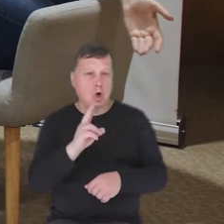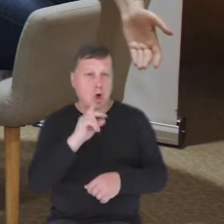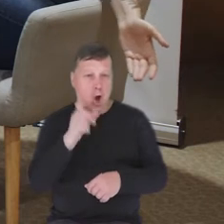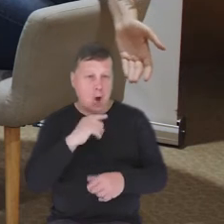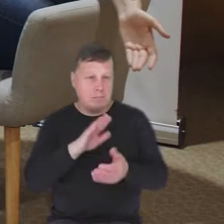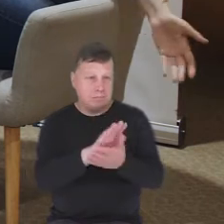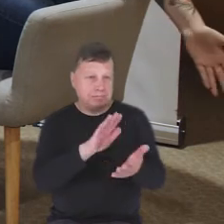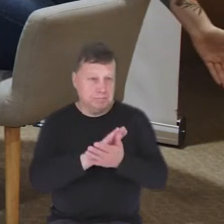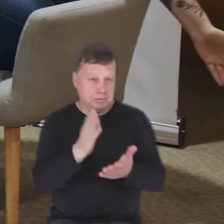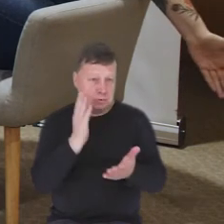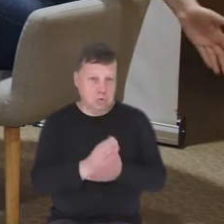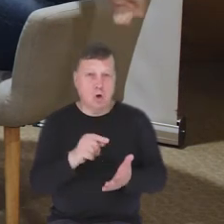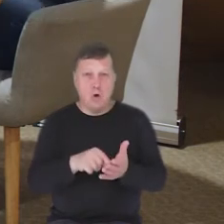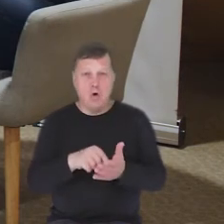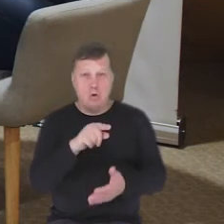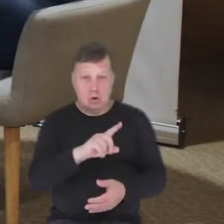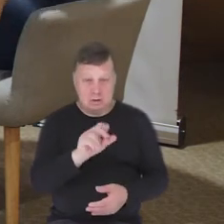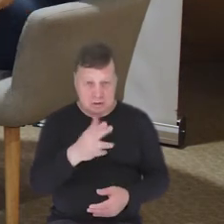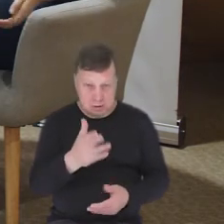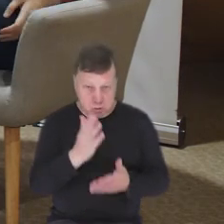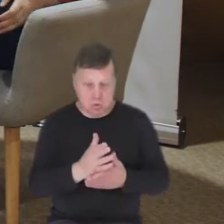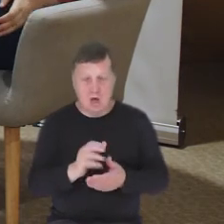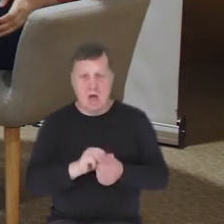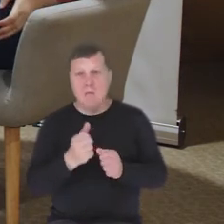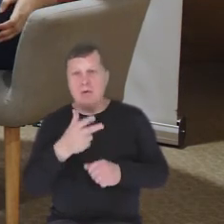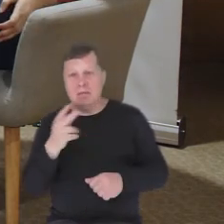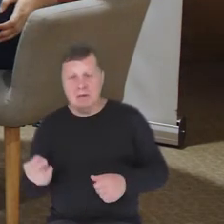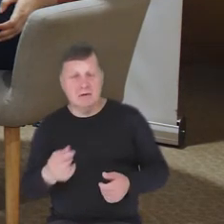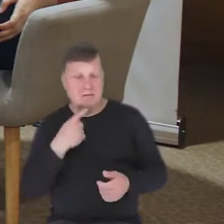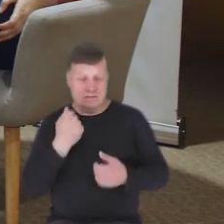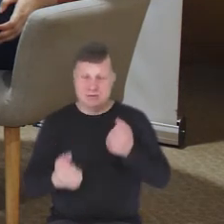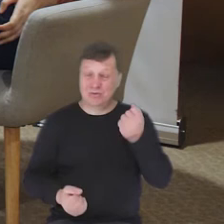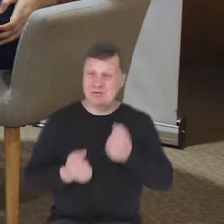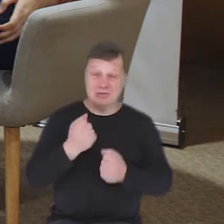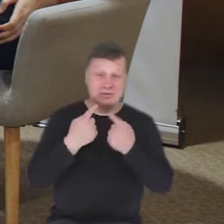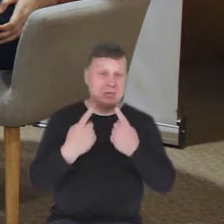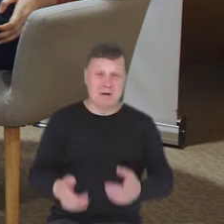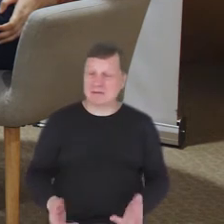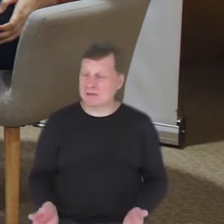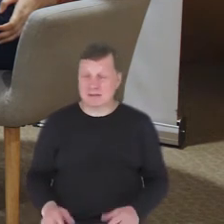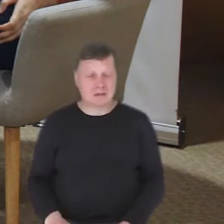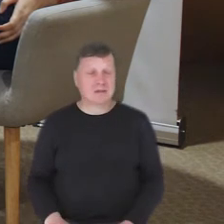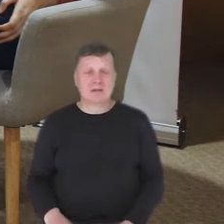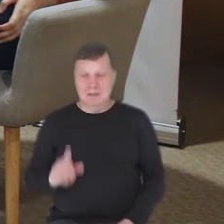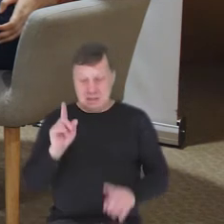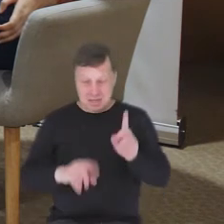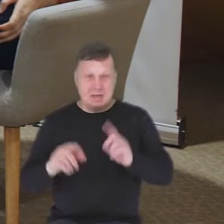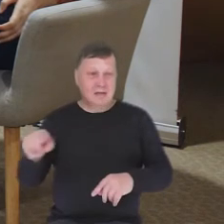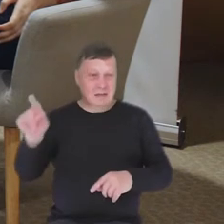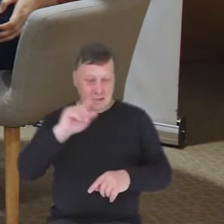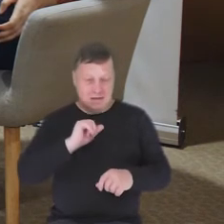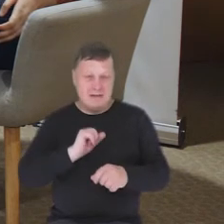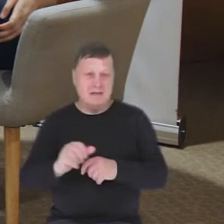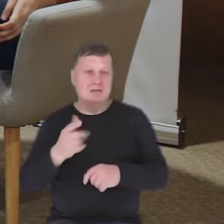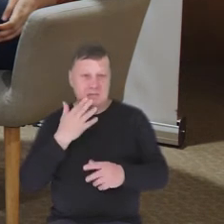miał ISBN, to jest to zin, czy to nie jest zin? Więc jakby co jakiś czas pojawia się coś takiego